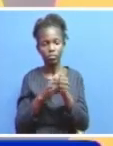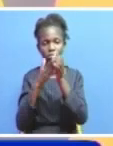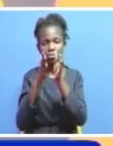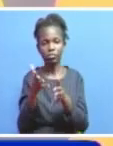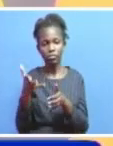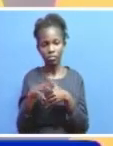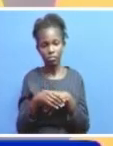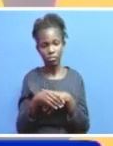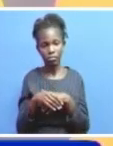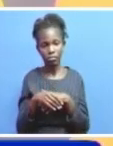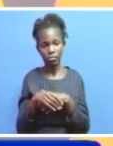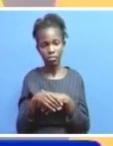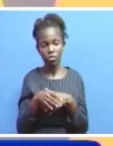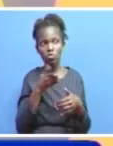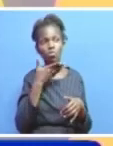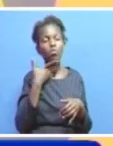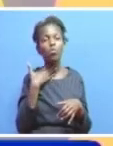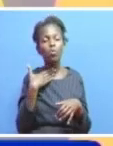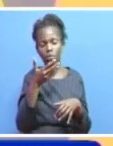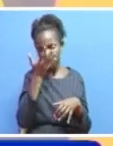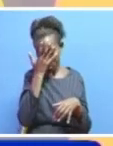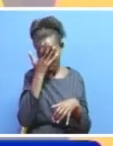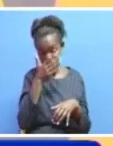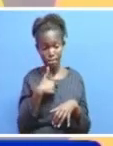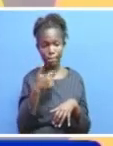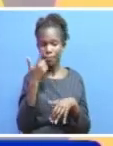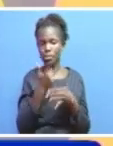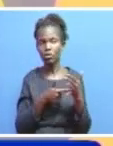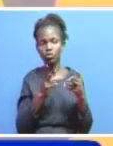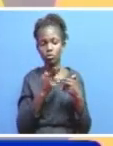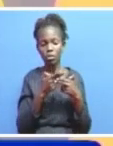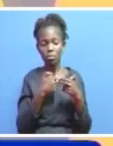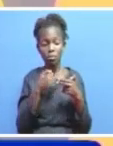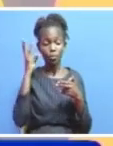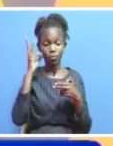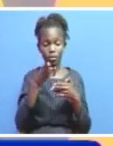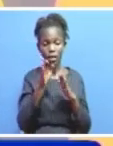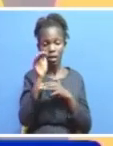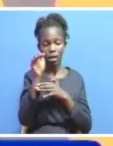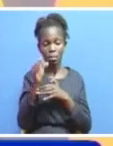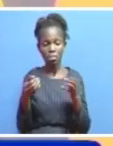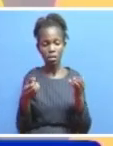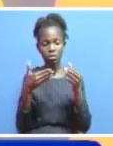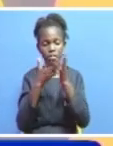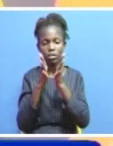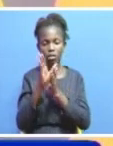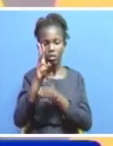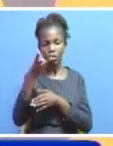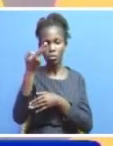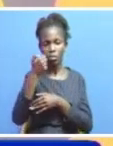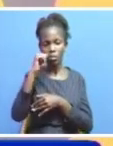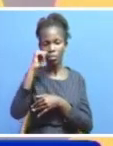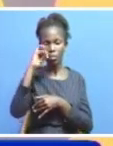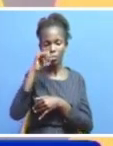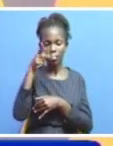panzi mwema kwa nakwete mwende haibu na nguwazia very soon na ingu ngari kwezi majority leader na wipu wake mete meeting